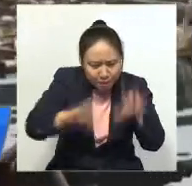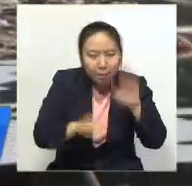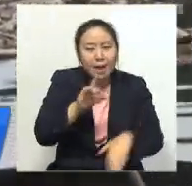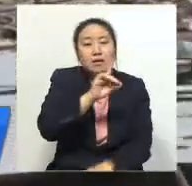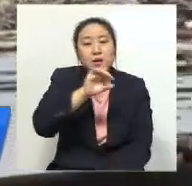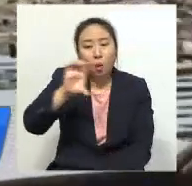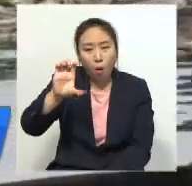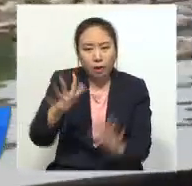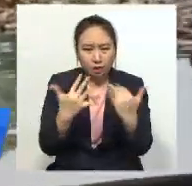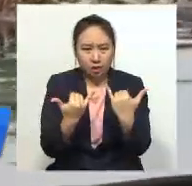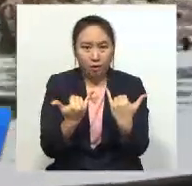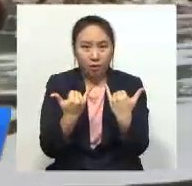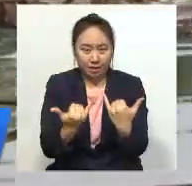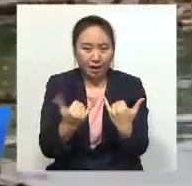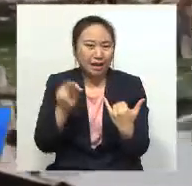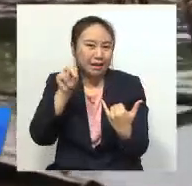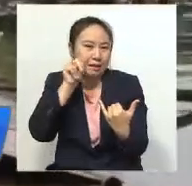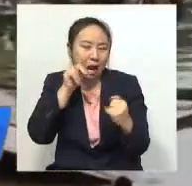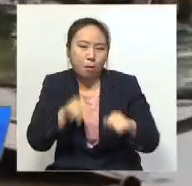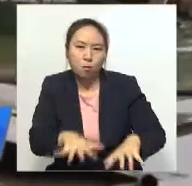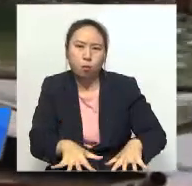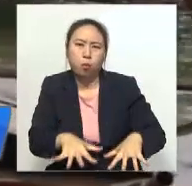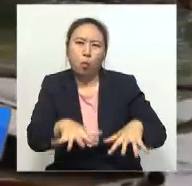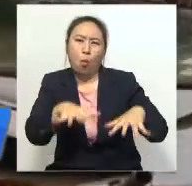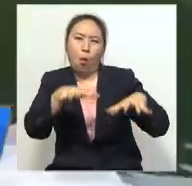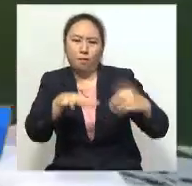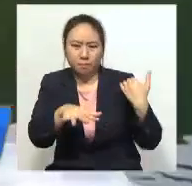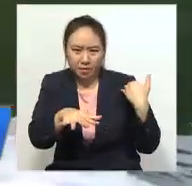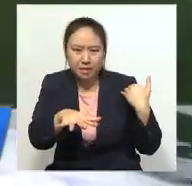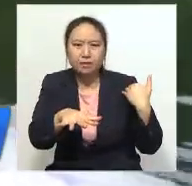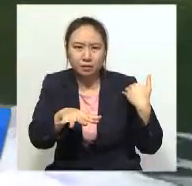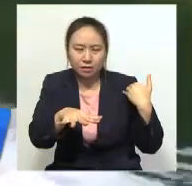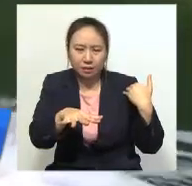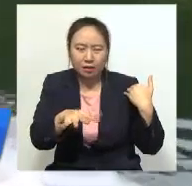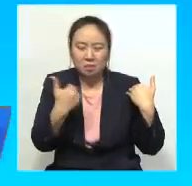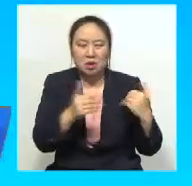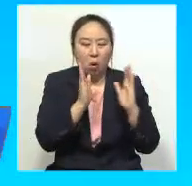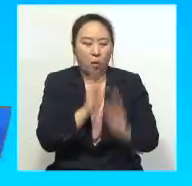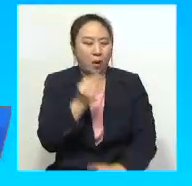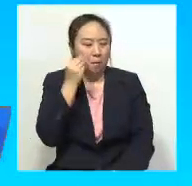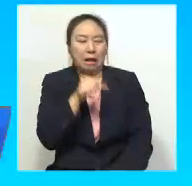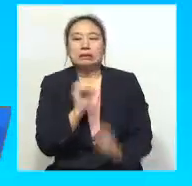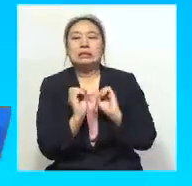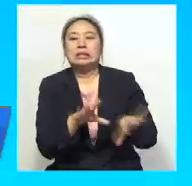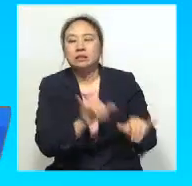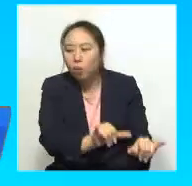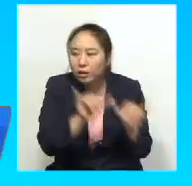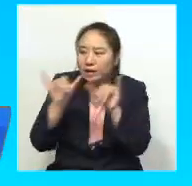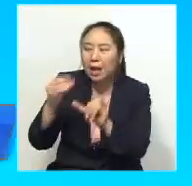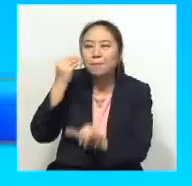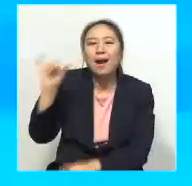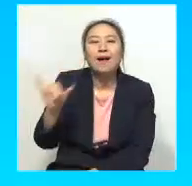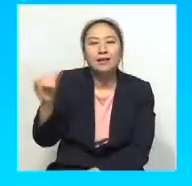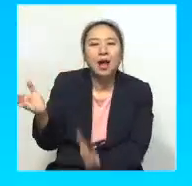อนนี้เนี่ยสถานการณ์คือในพื้นที่ถูกน้ำท่วมสูงนะคะบางส่วนเขาต้องมีการย้ายไปอยู่กับญาติขณะที่บางส่ว